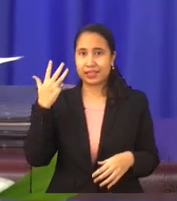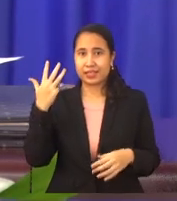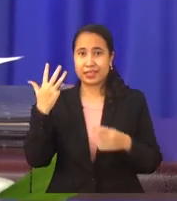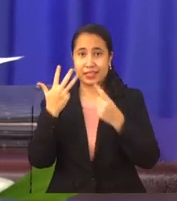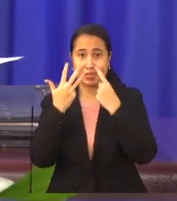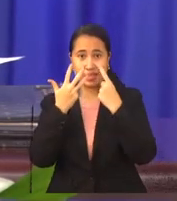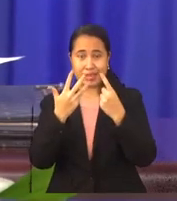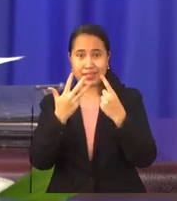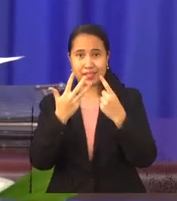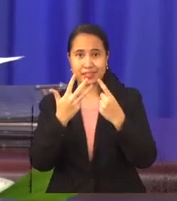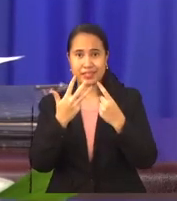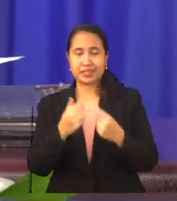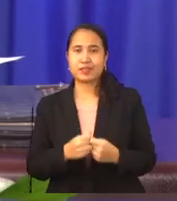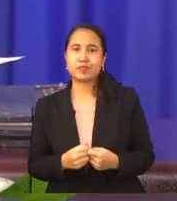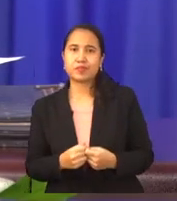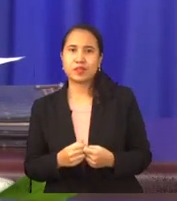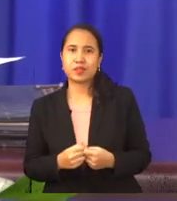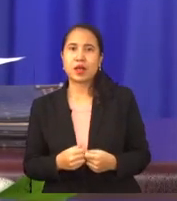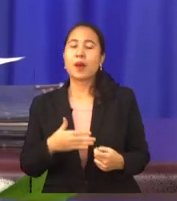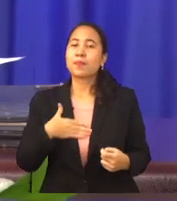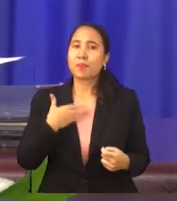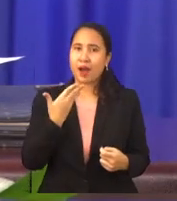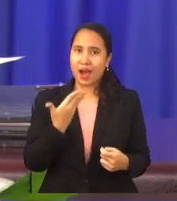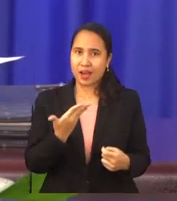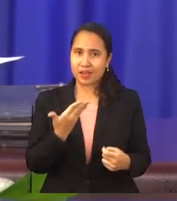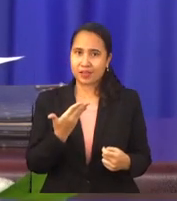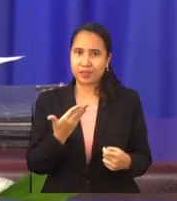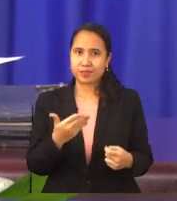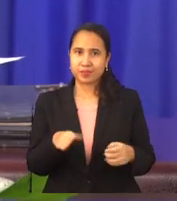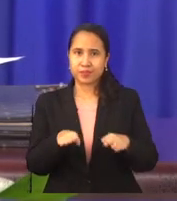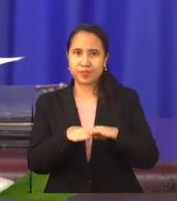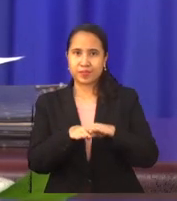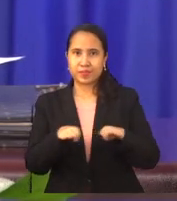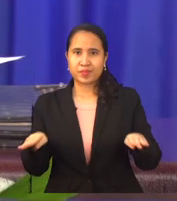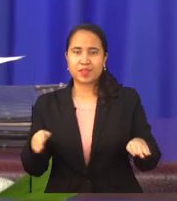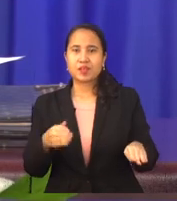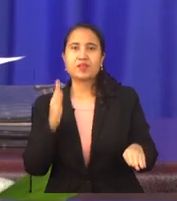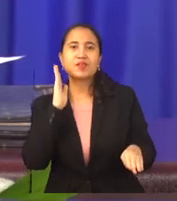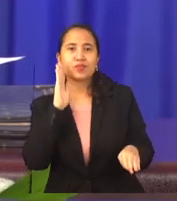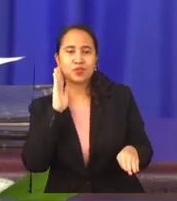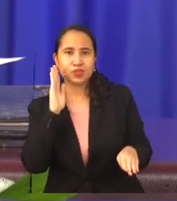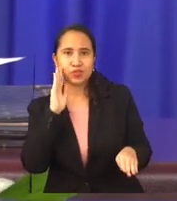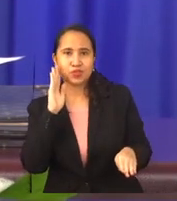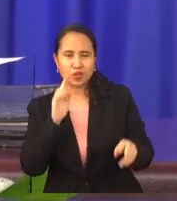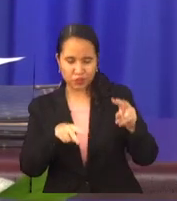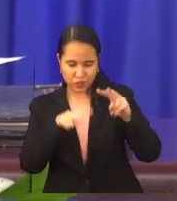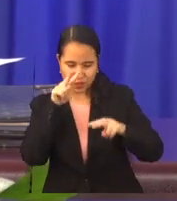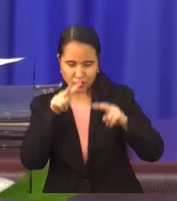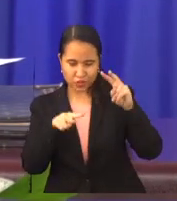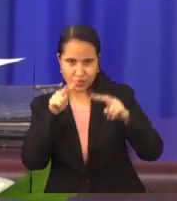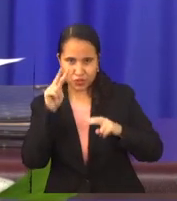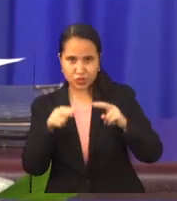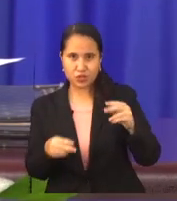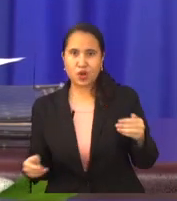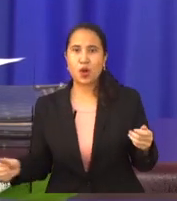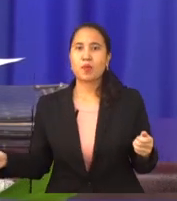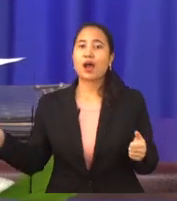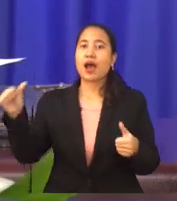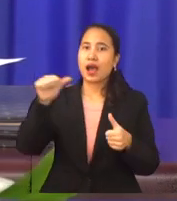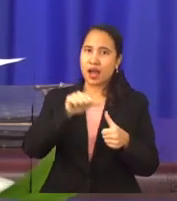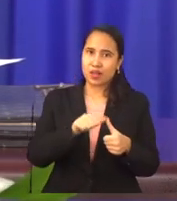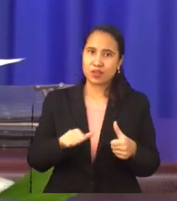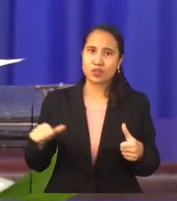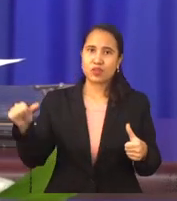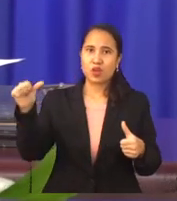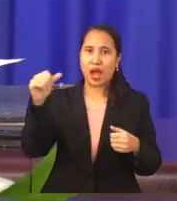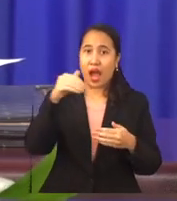wet constitutioneel hof de bevoegdheid de gronden waarop het verzoek tot toetsing is gebaseerd aan te vullen. Uiteraard